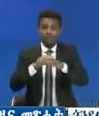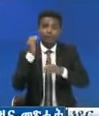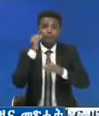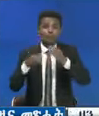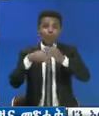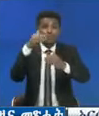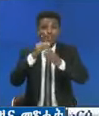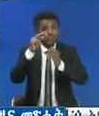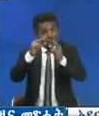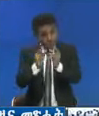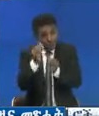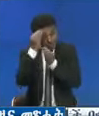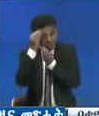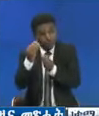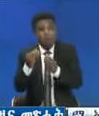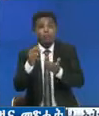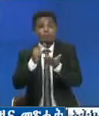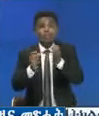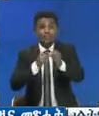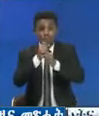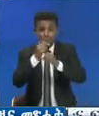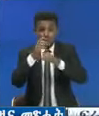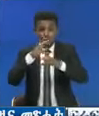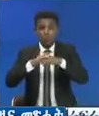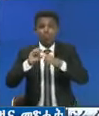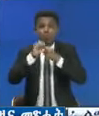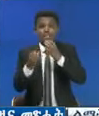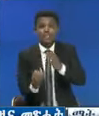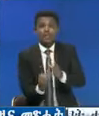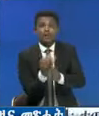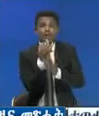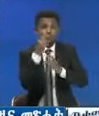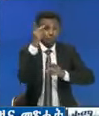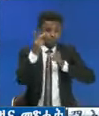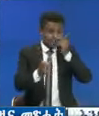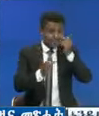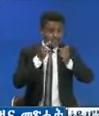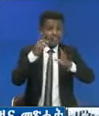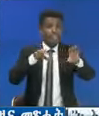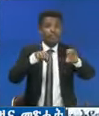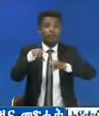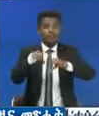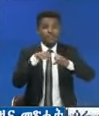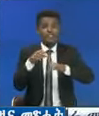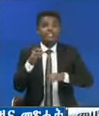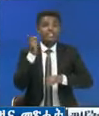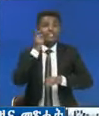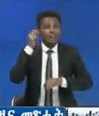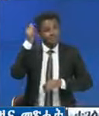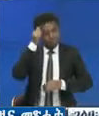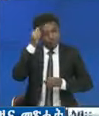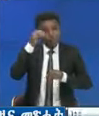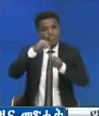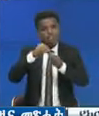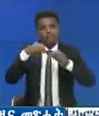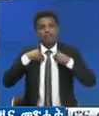አስታወቀ። በበጀት ዓመቱ በከተማዋ የተከናወኑ የመሰረተ ልማት ስራዎች ምልከታ ተደርጎባቸዋል። ይርጋ ለማስማማው ተጨማሪ